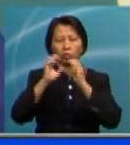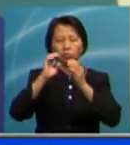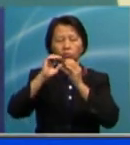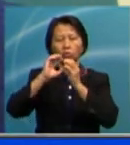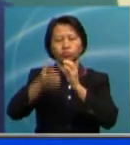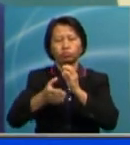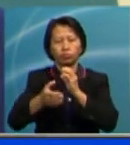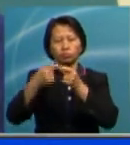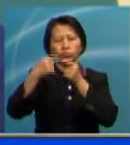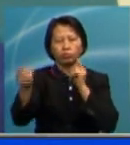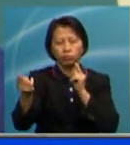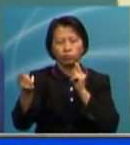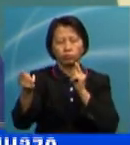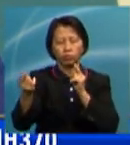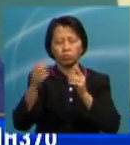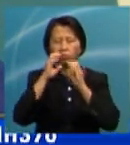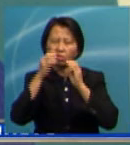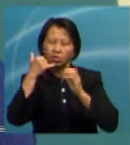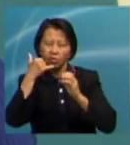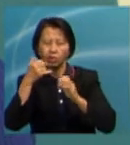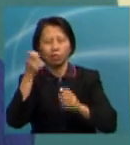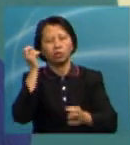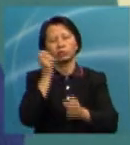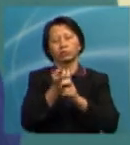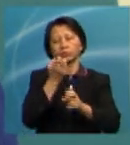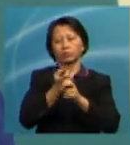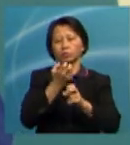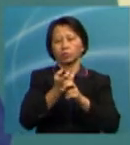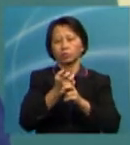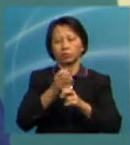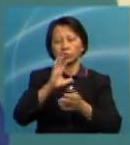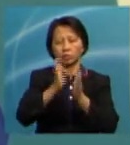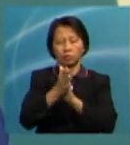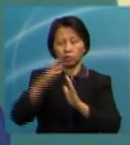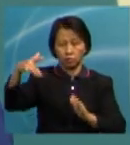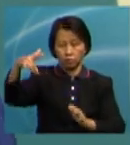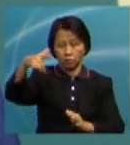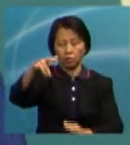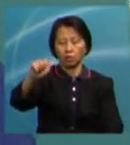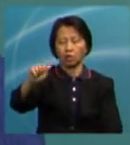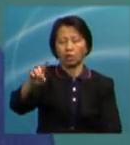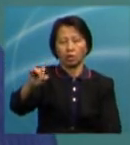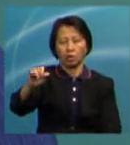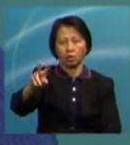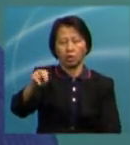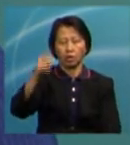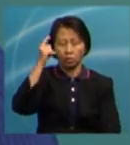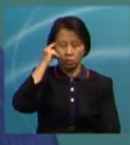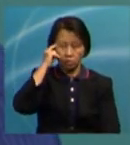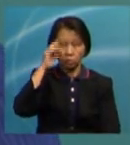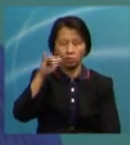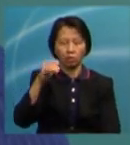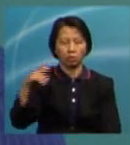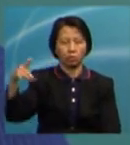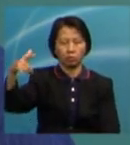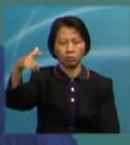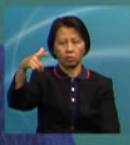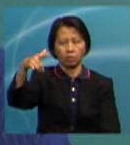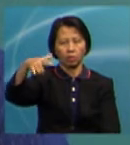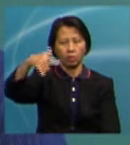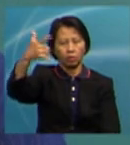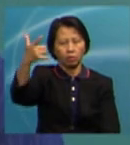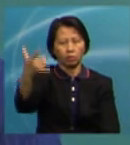terputus karena terputus ini agak menyulitkan waktu Adam R itu kita bisa tahu dengan cepat bahwa pesawat tersebut jatuh